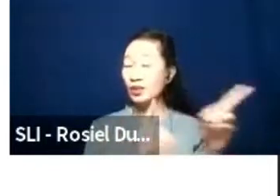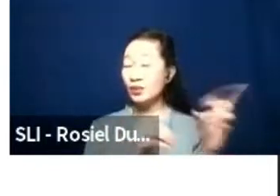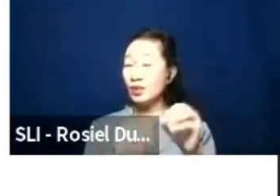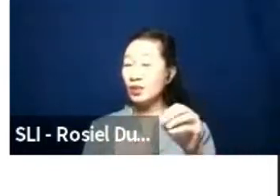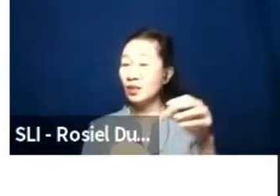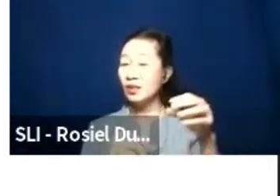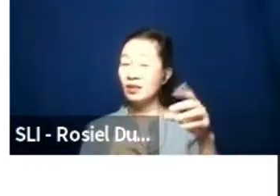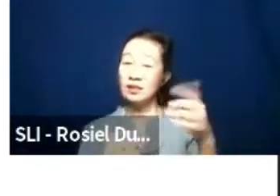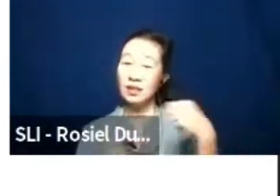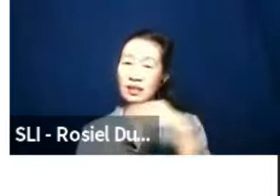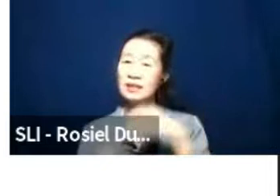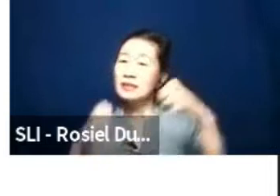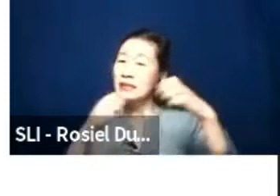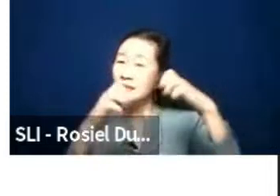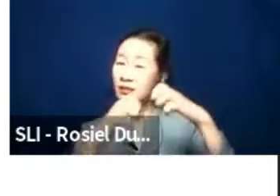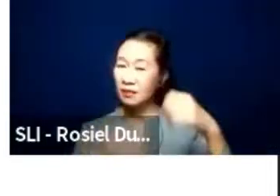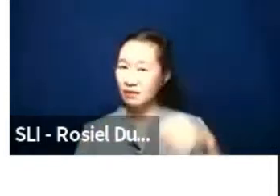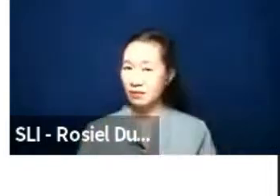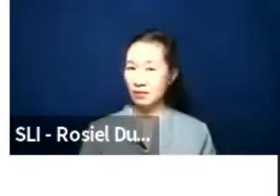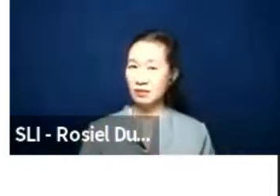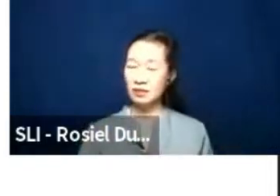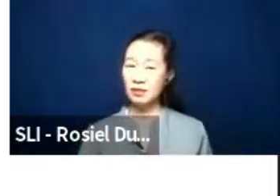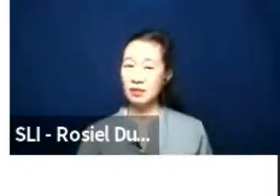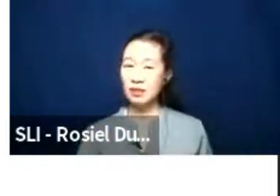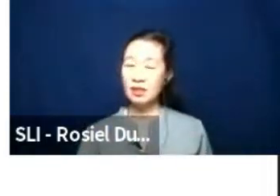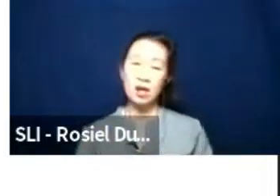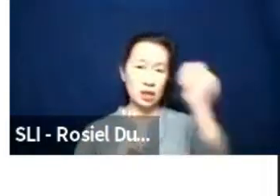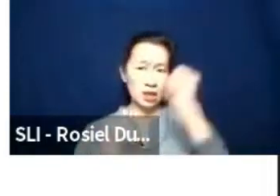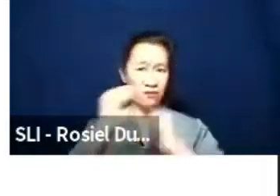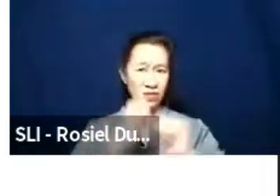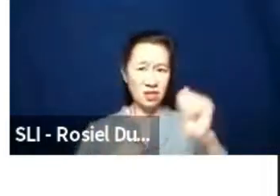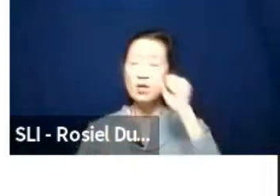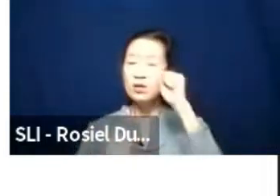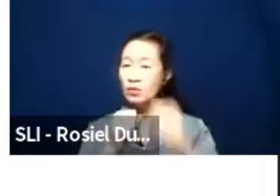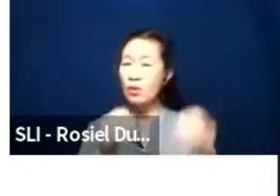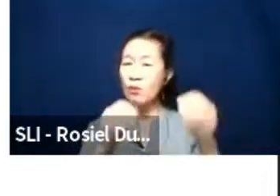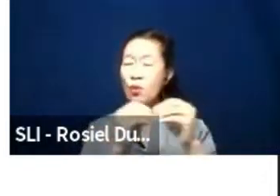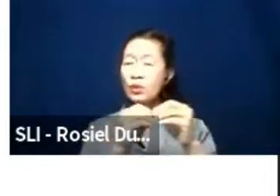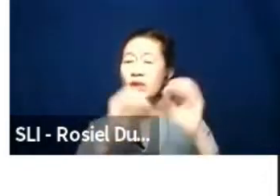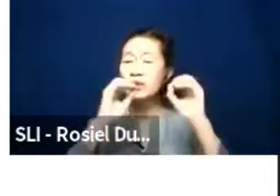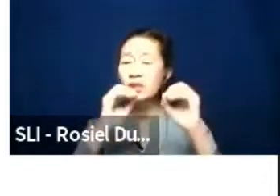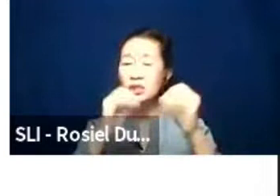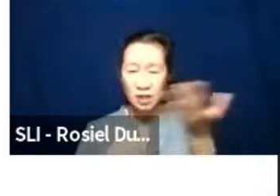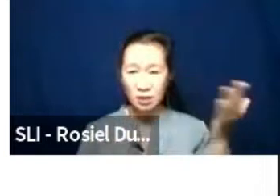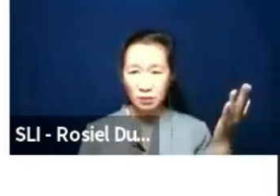gagawin natin specific na activities, no? Para mas matuturuan siya